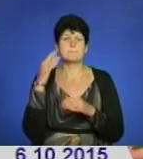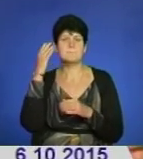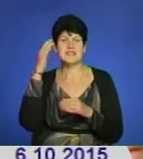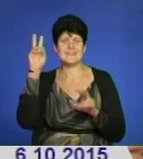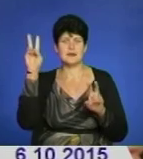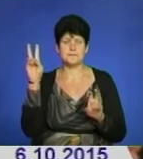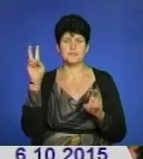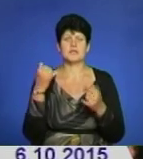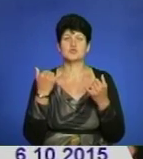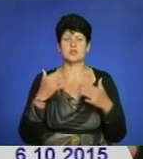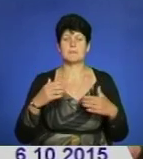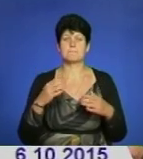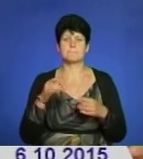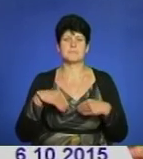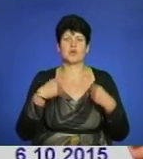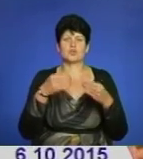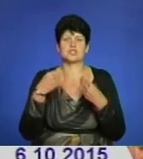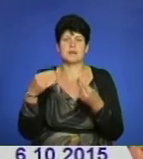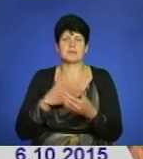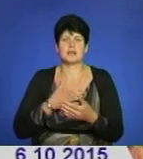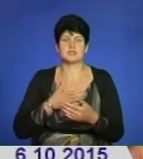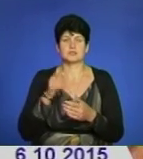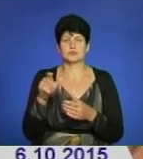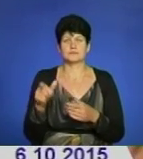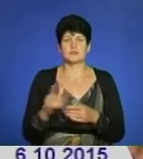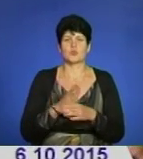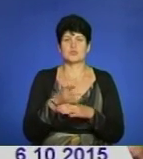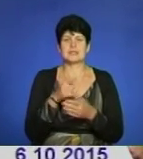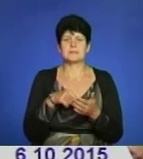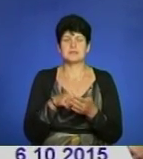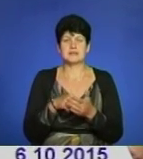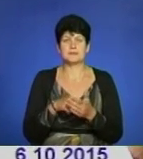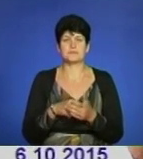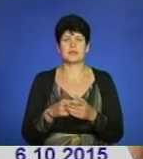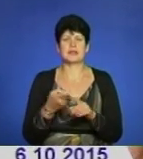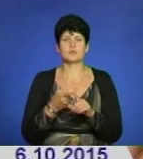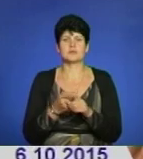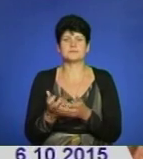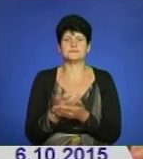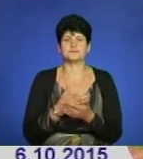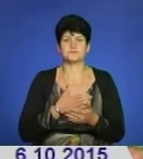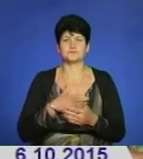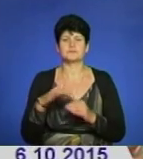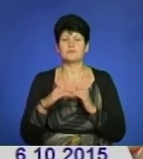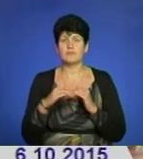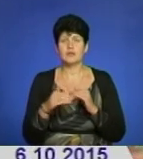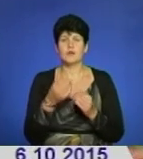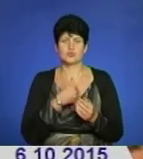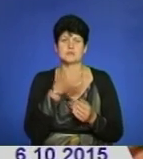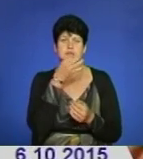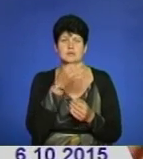пригощаємо наших відвідувачів, гостей міста, тернополяни, картоплею, яка вирощена на наших полях. До слова можу сказати,